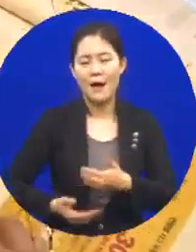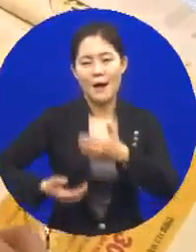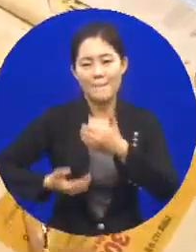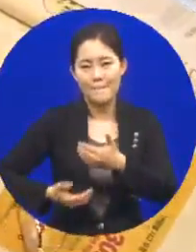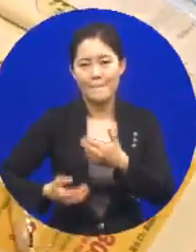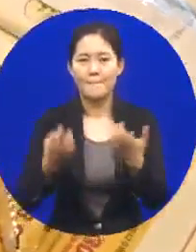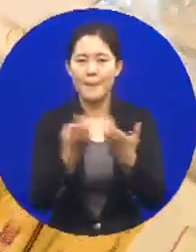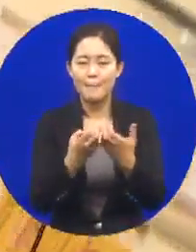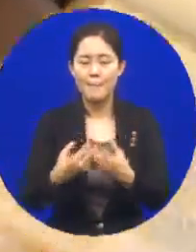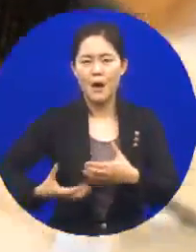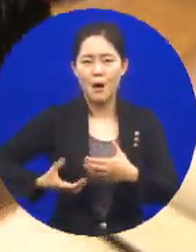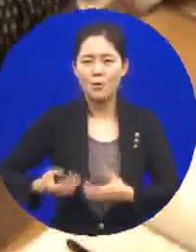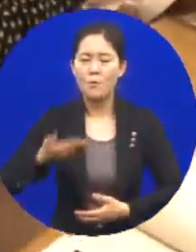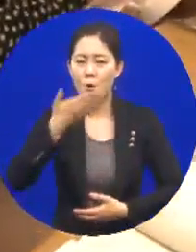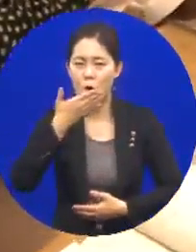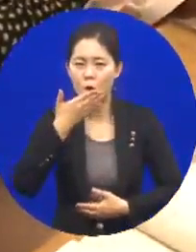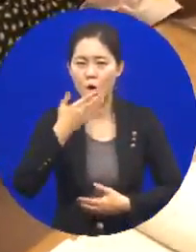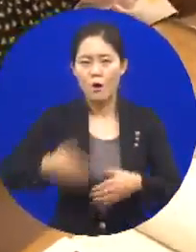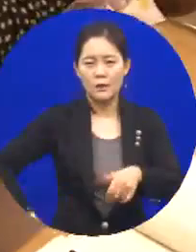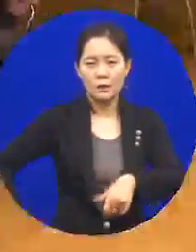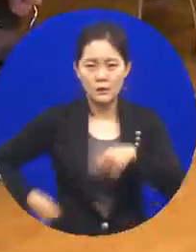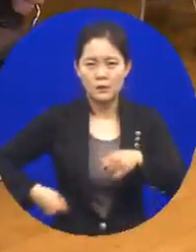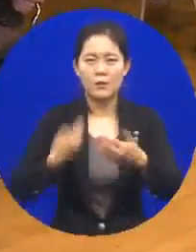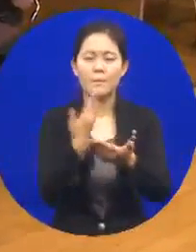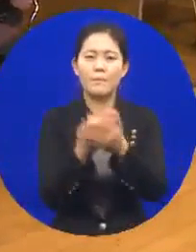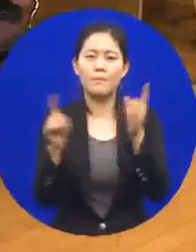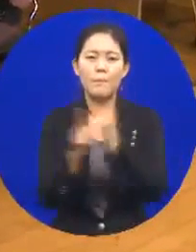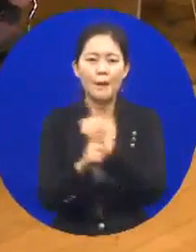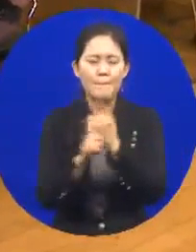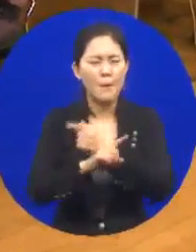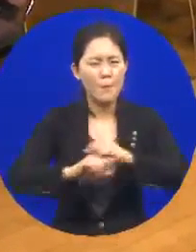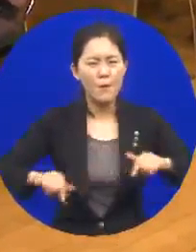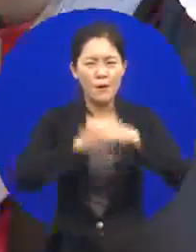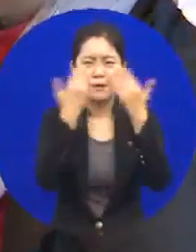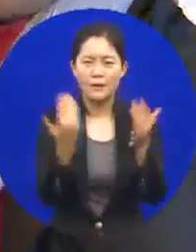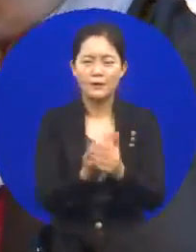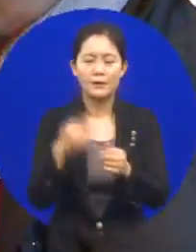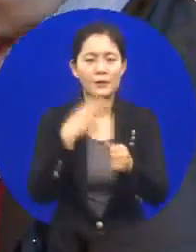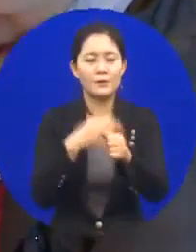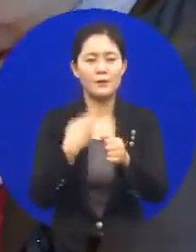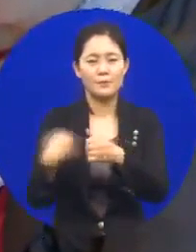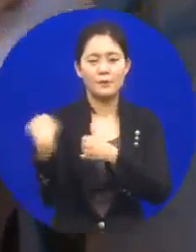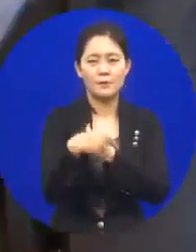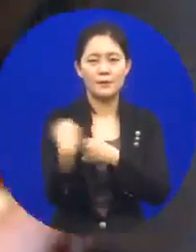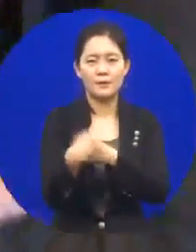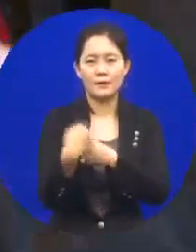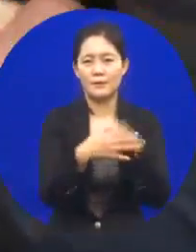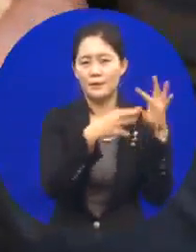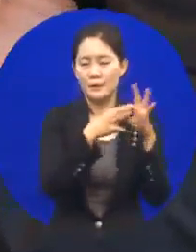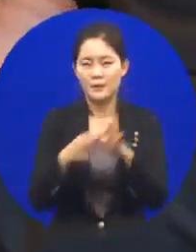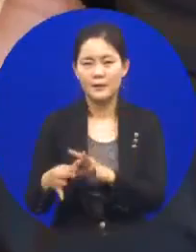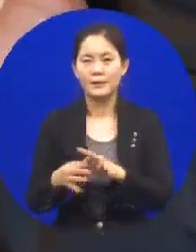아이를 안는 법부터 우유 먹이는 법, 기저귀 가는 법, 그리고 목욕시키는 법까지 선생님의 지도 아래